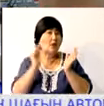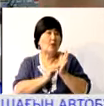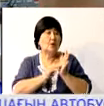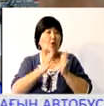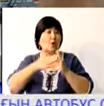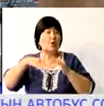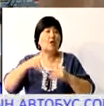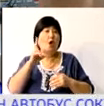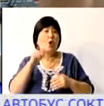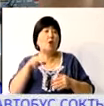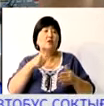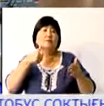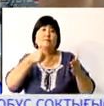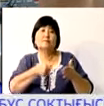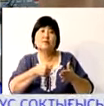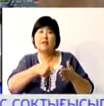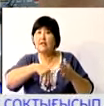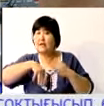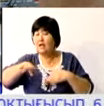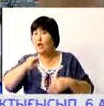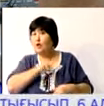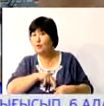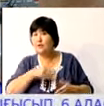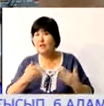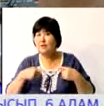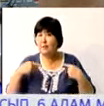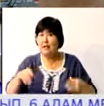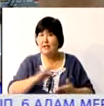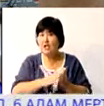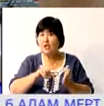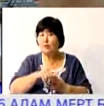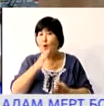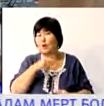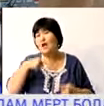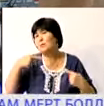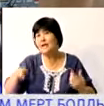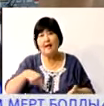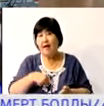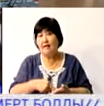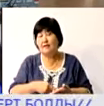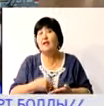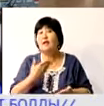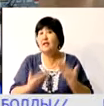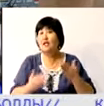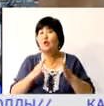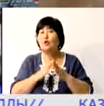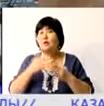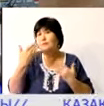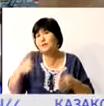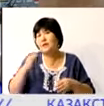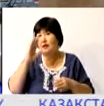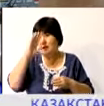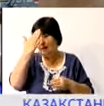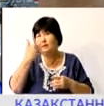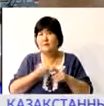жатқанда пультпен сигнализацияға қосып кетесіз. Сіз жұмыста немесе басқа жағдайда болған уақытта басқа қалада үйге бір кісі келгенде датчик